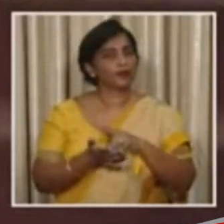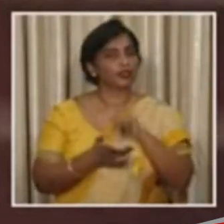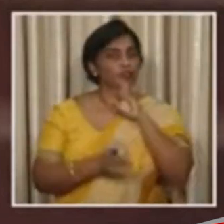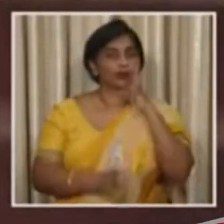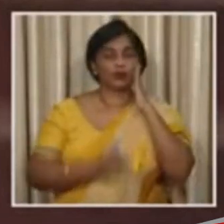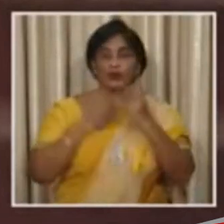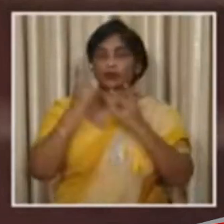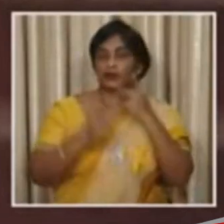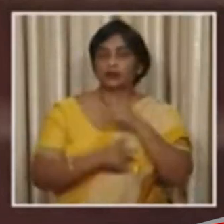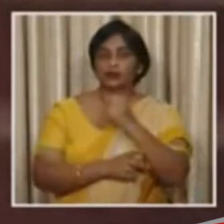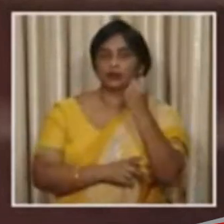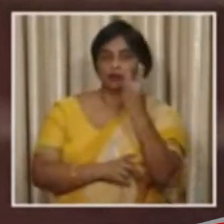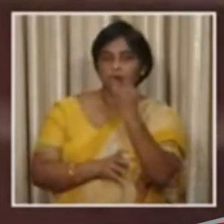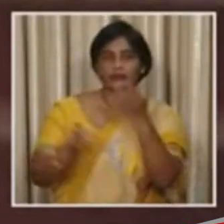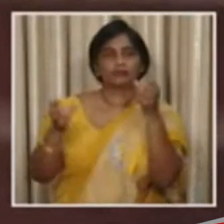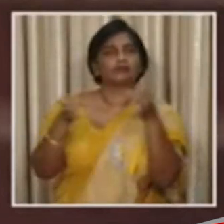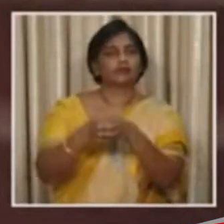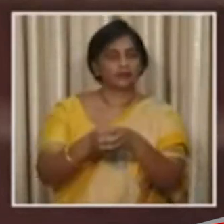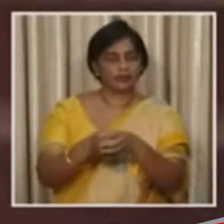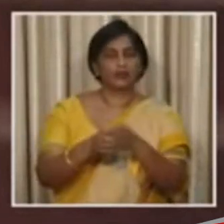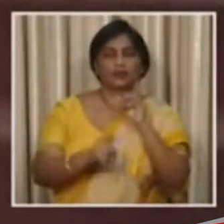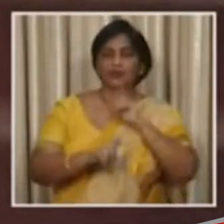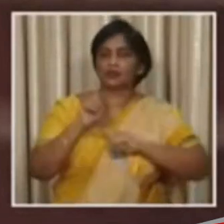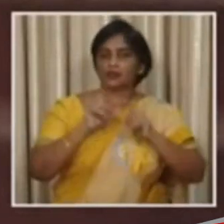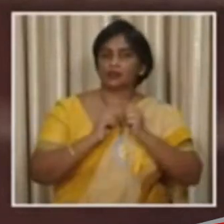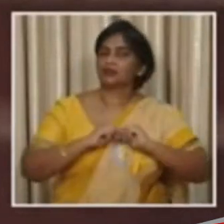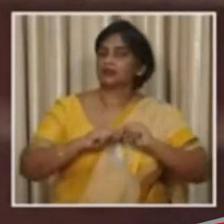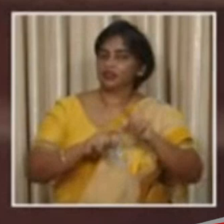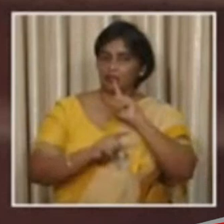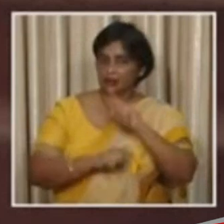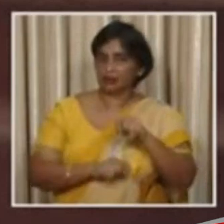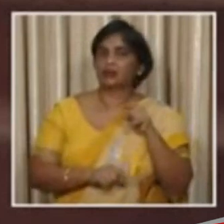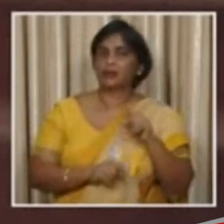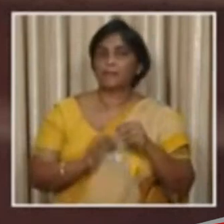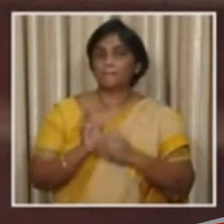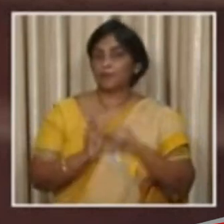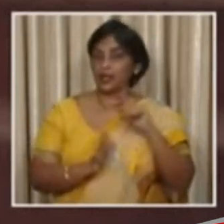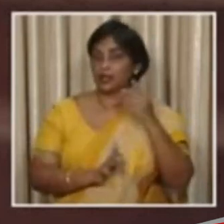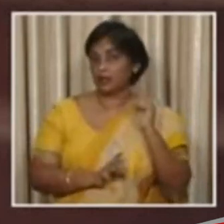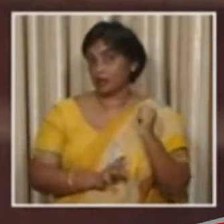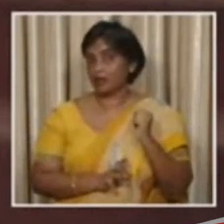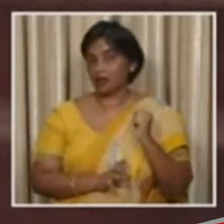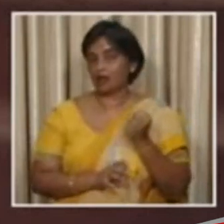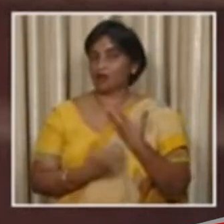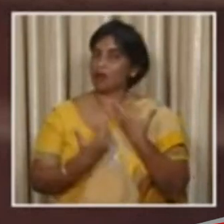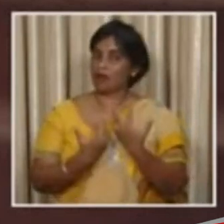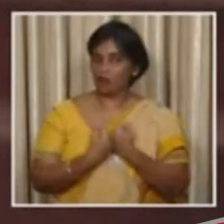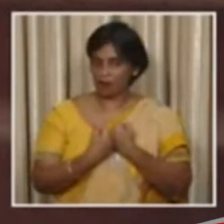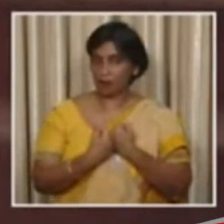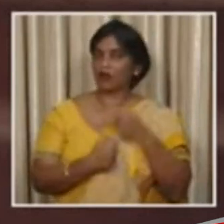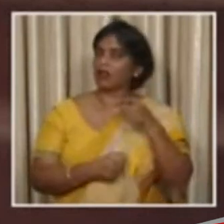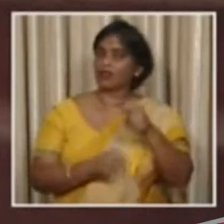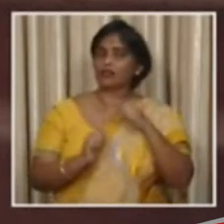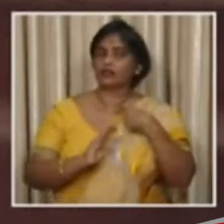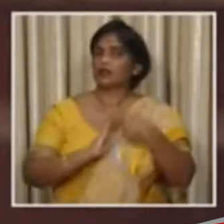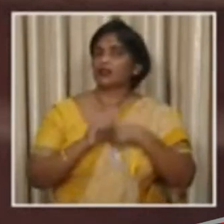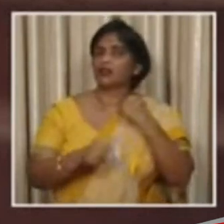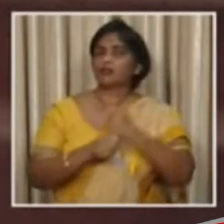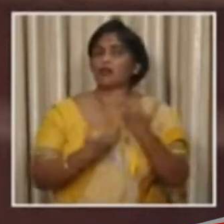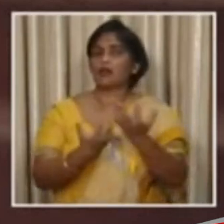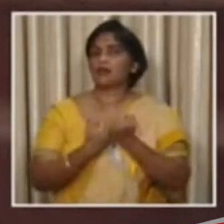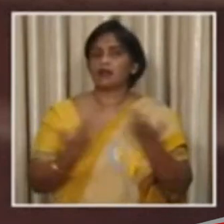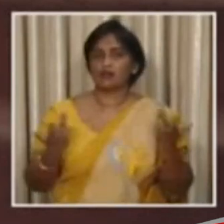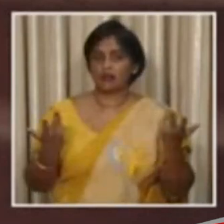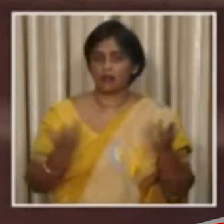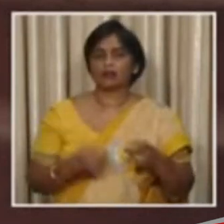සංචාරක ක්ෂේත්‍රයේ කීප දෙනෙක් අල්ලගෙන මේ සාකච්ඡාව අරන් කිව්වා මිලියන 150ක් විතර අපිට හම්බ වෙනවා. ඇයි මේක ලංකාවේ රජය ගන්න නැත්තේ